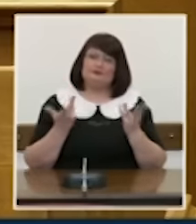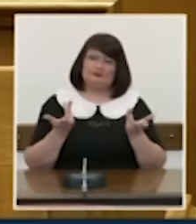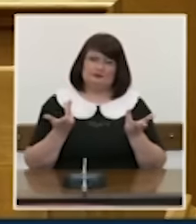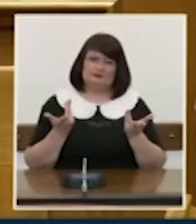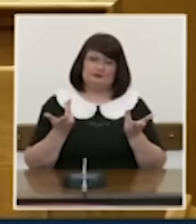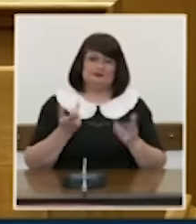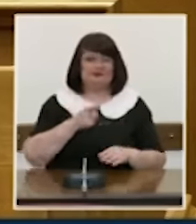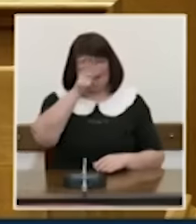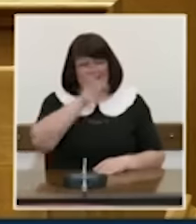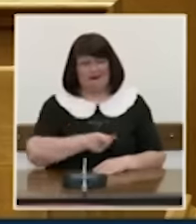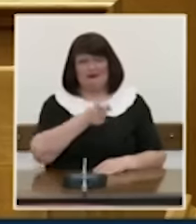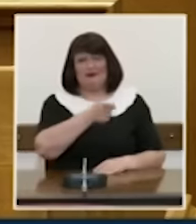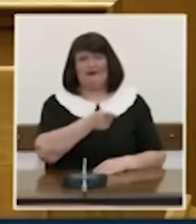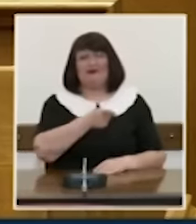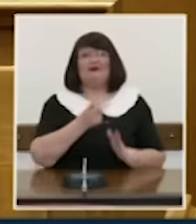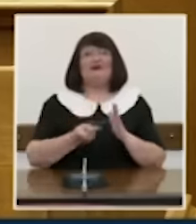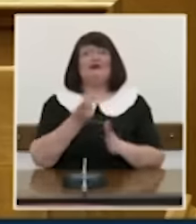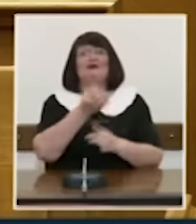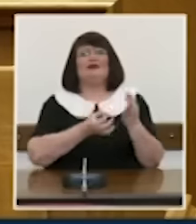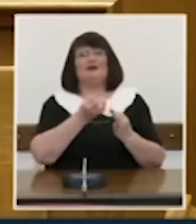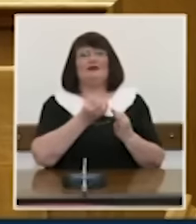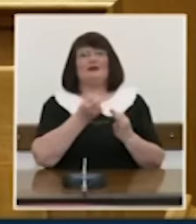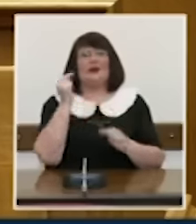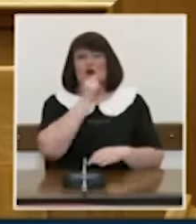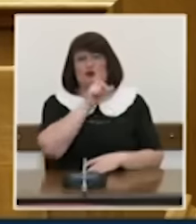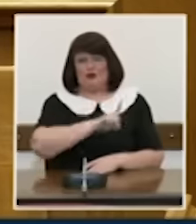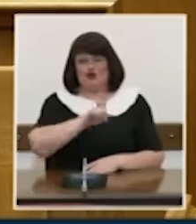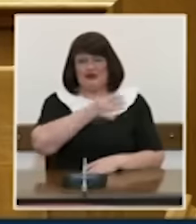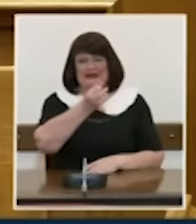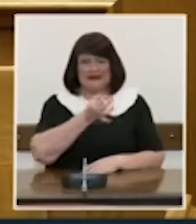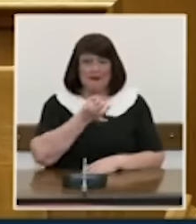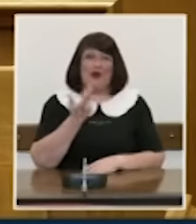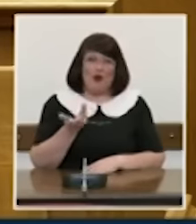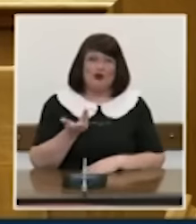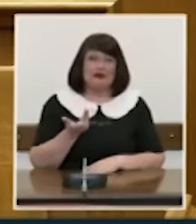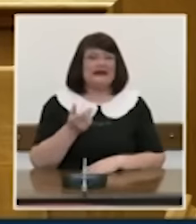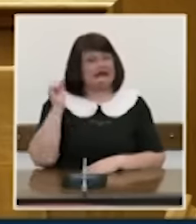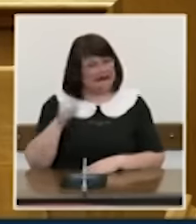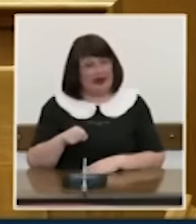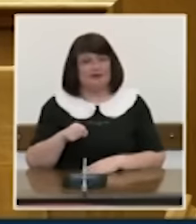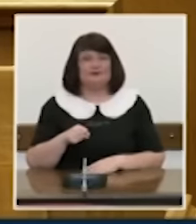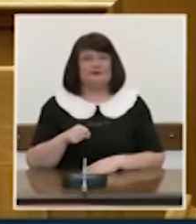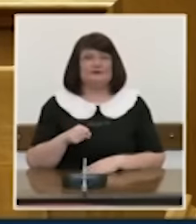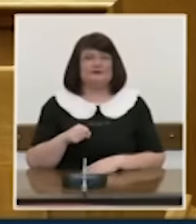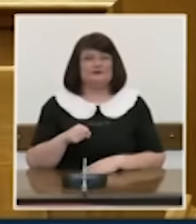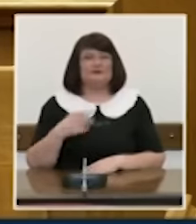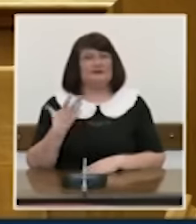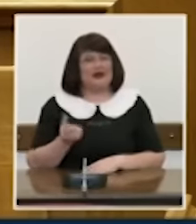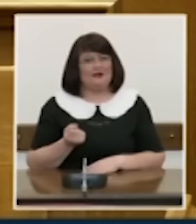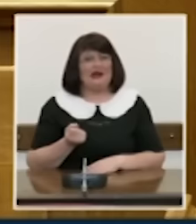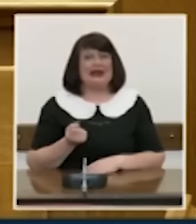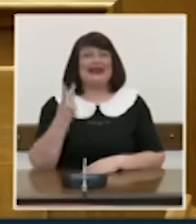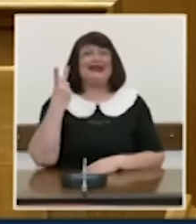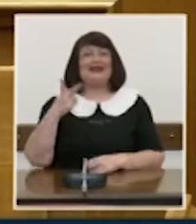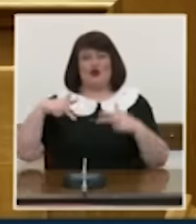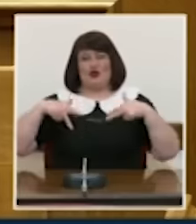εσείς, όπως είπε στη δευτερολογία του ο κύριος Μητσοτάκης, λέτε ότι συμφωνείτε με την ύπαρξη δύο κρατών που